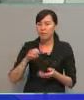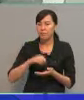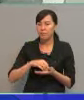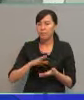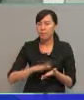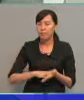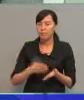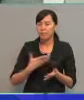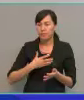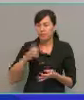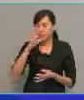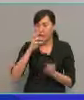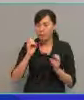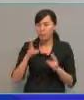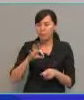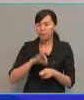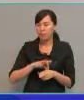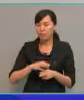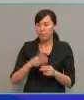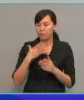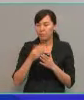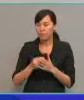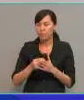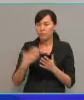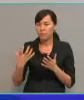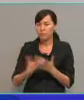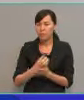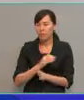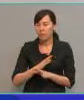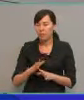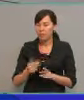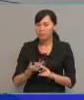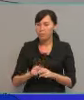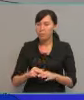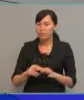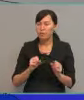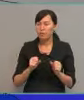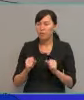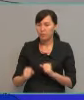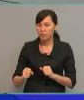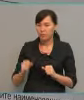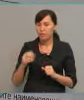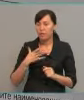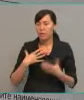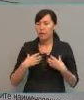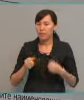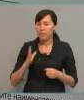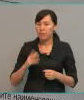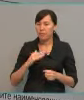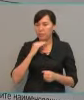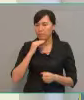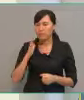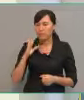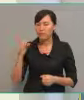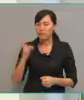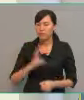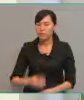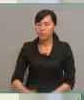тіркелуде. Біздің елде де қауіпті індет өз шыңына әлі жеткен жоқ. Сондықтан сақтансаң сау боласың дегенді назардан